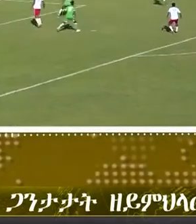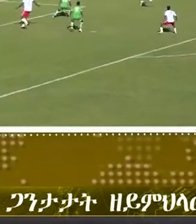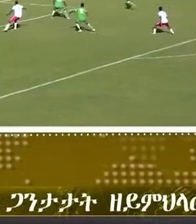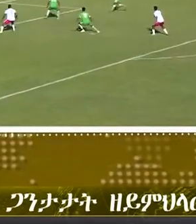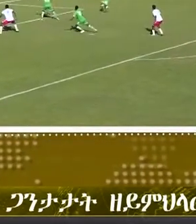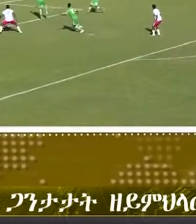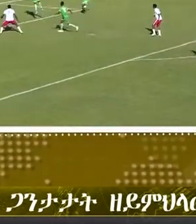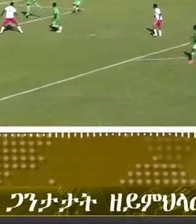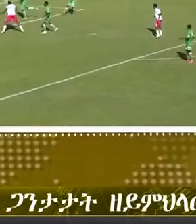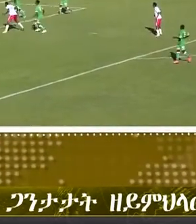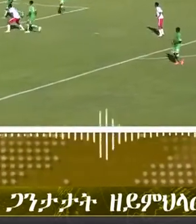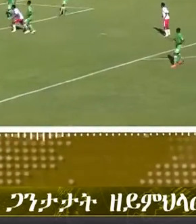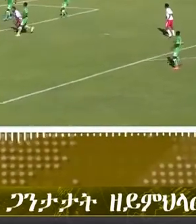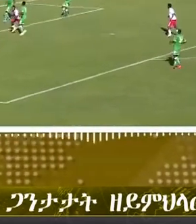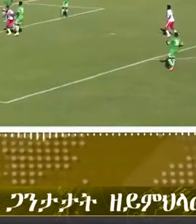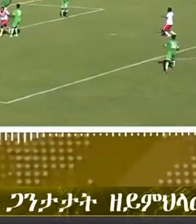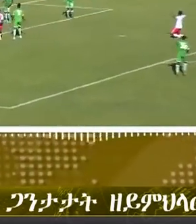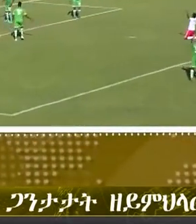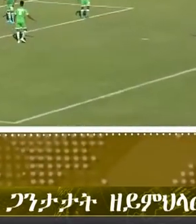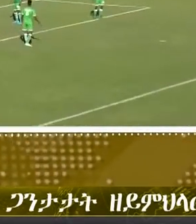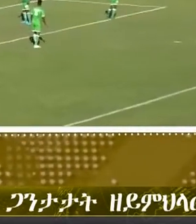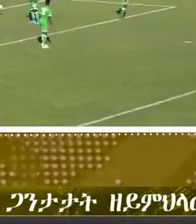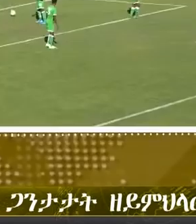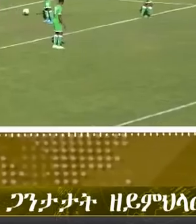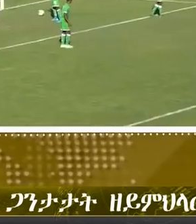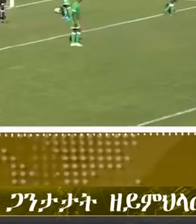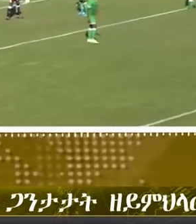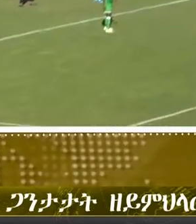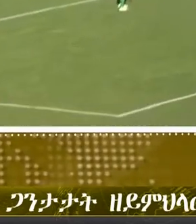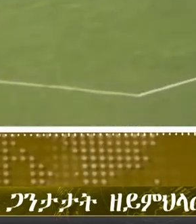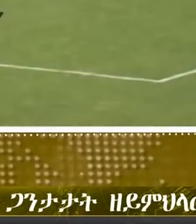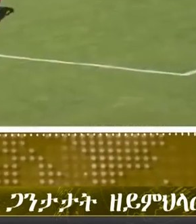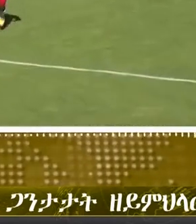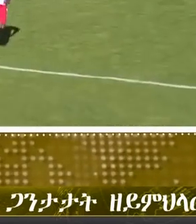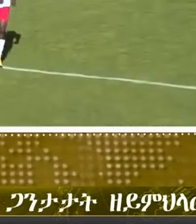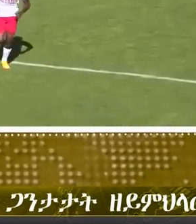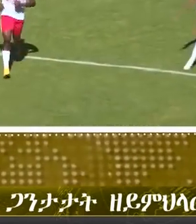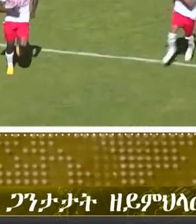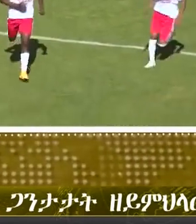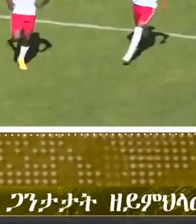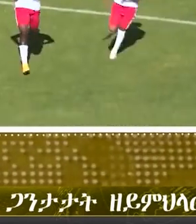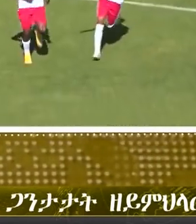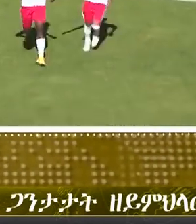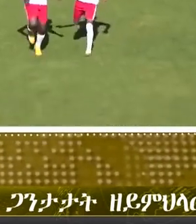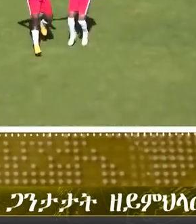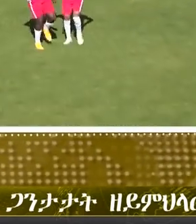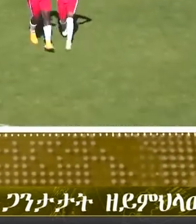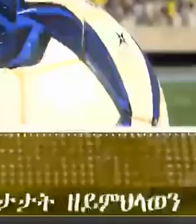سر زیب کت آلان ره خوندات میست معاره یا گنا هم وعده هم میشته